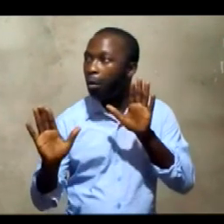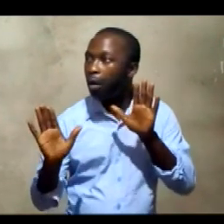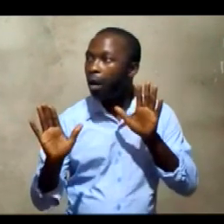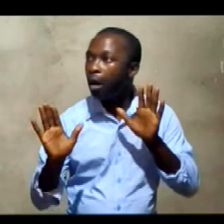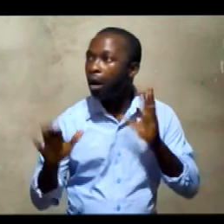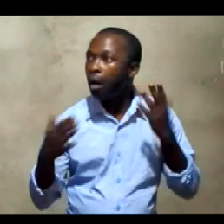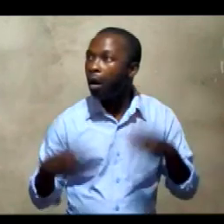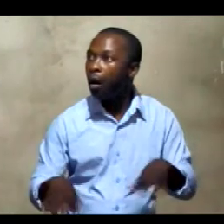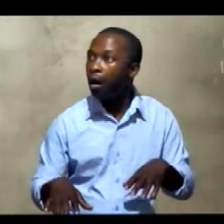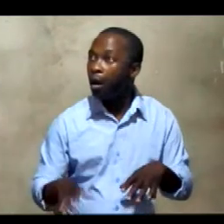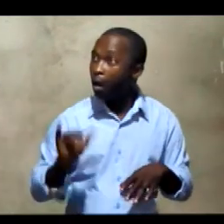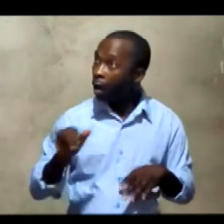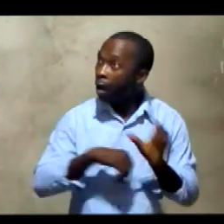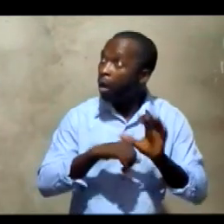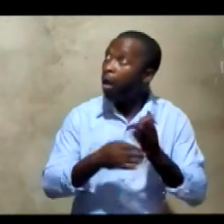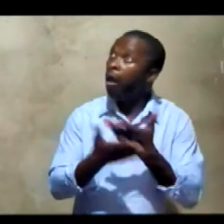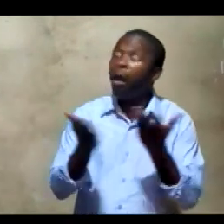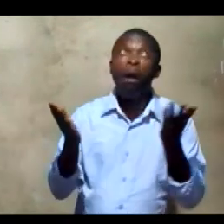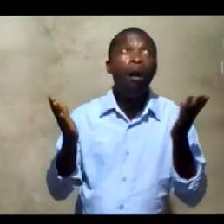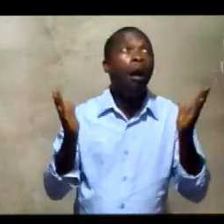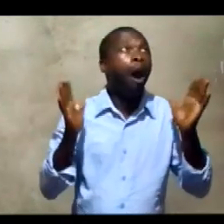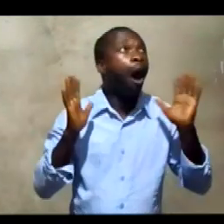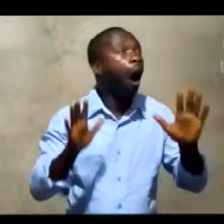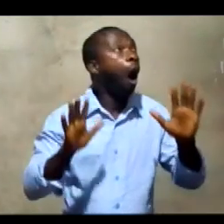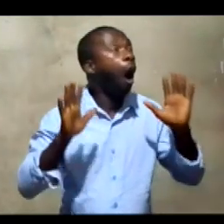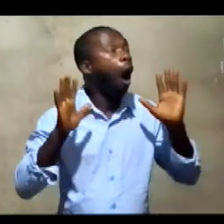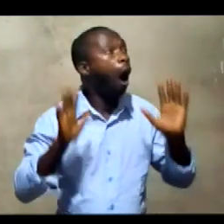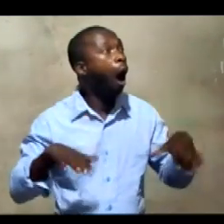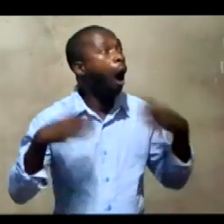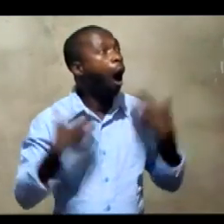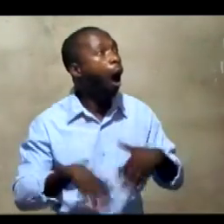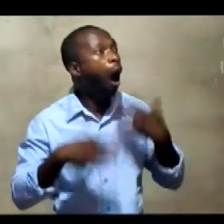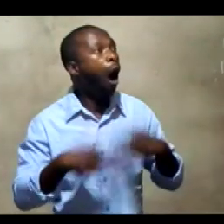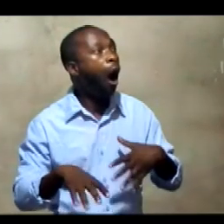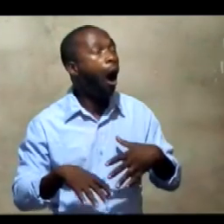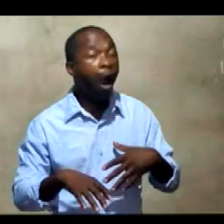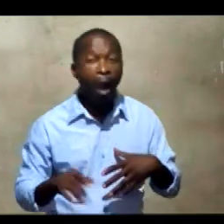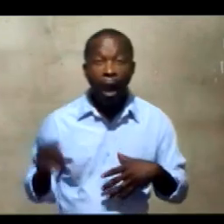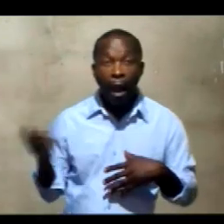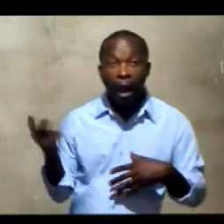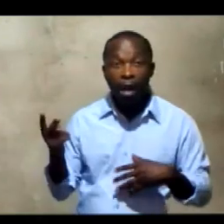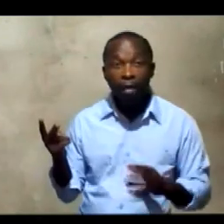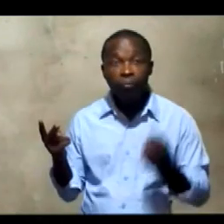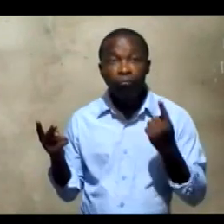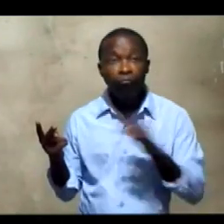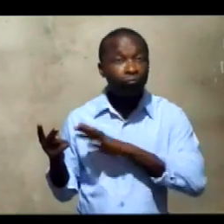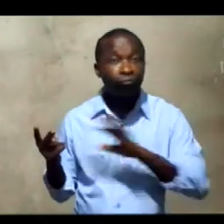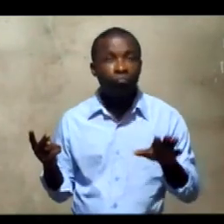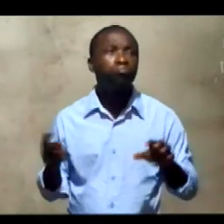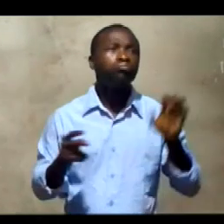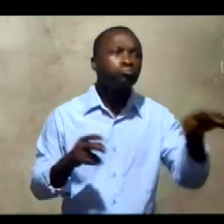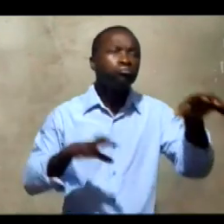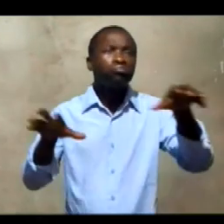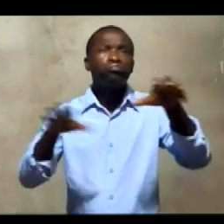poules pour chaque compétition attendue. En plus des 2 stades de compétition, 4 stades d'entraînement seront également mis à la disposition des